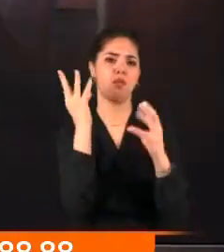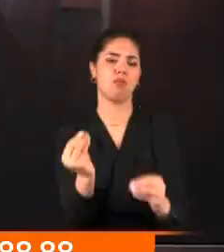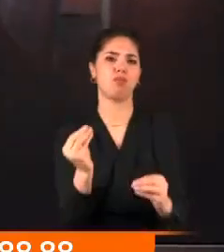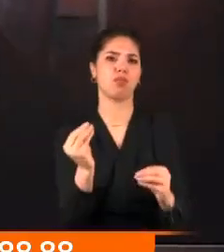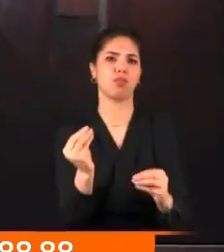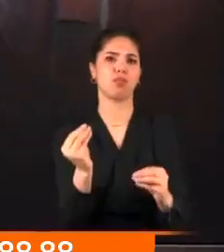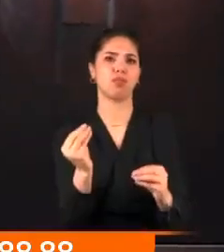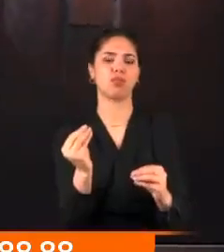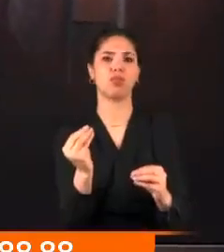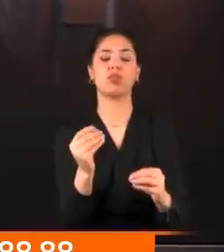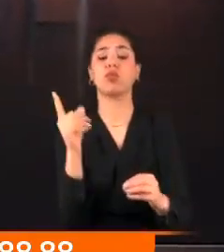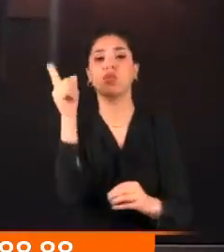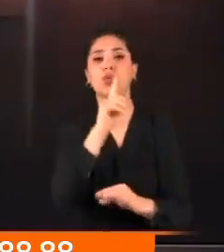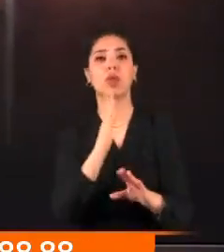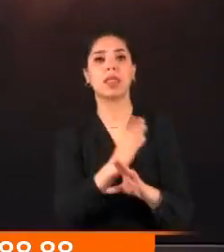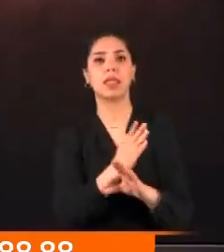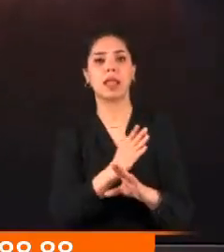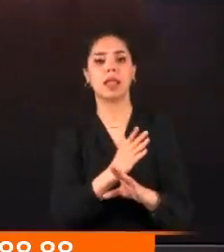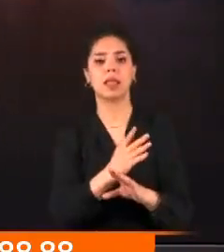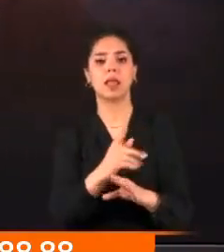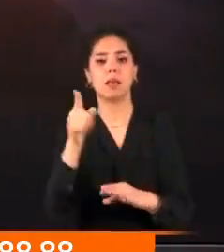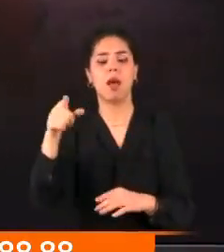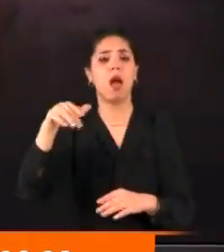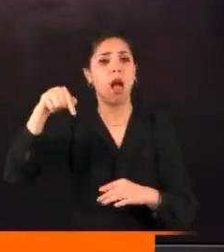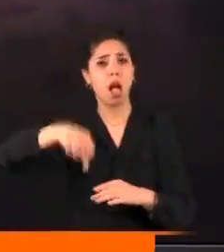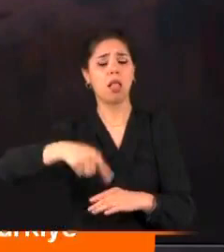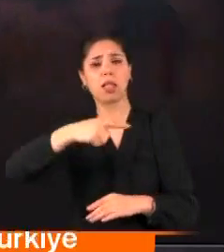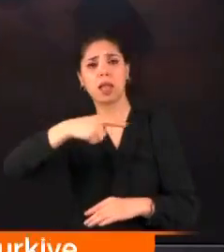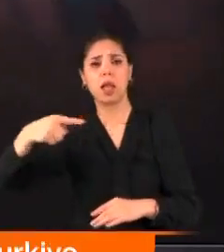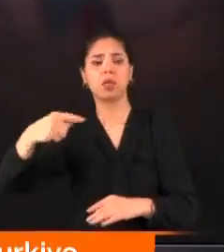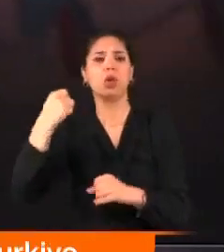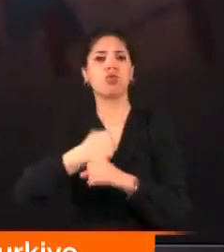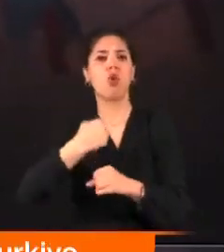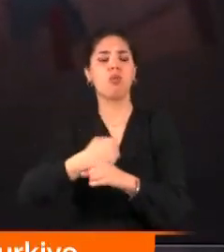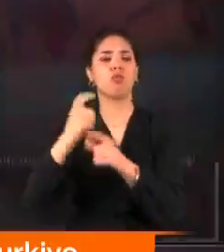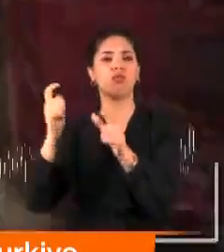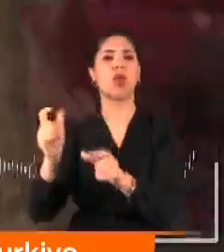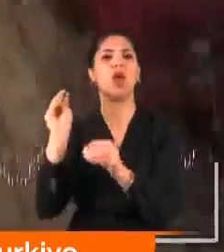göz göre geldiğini de ortaya koydu aslında. Çünkü kömürlük eklenmişti sonradan binaya.